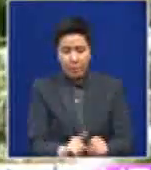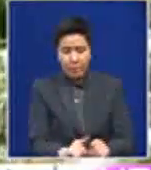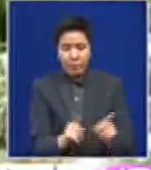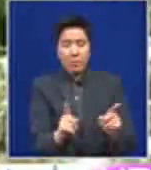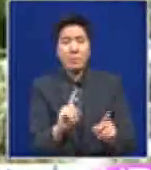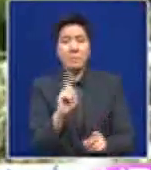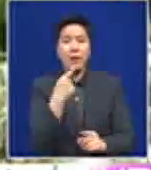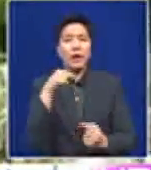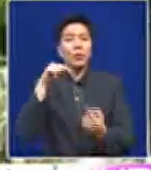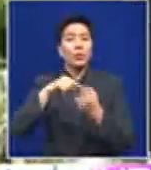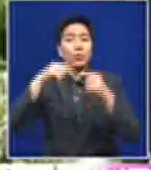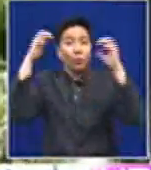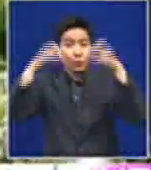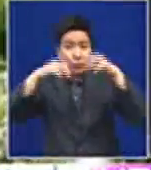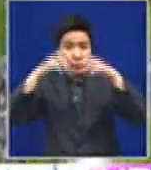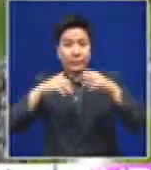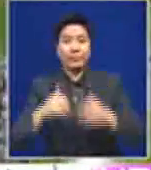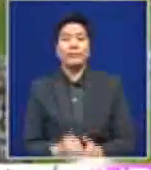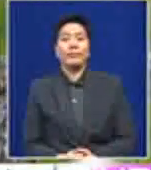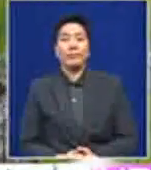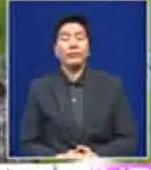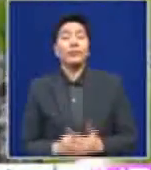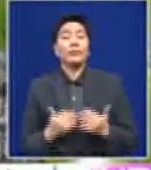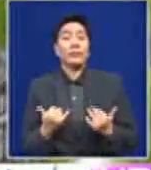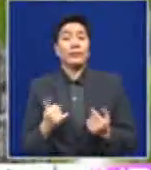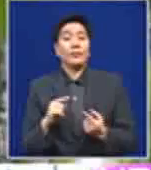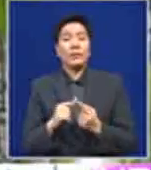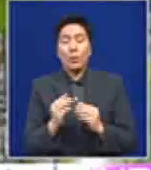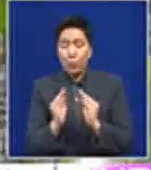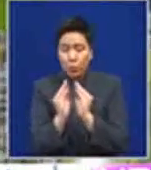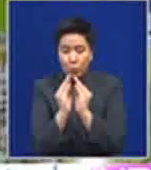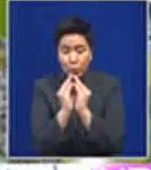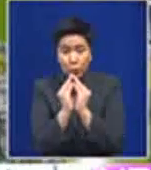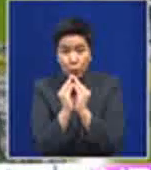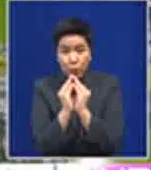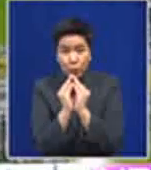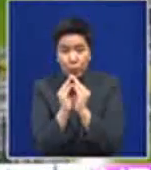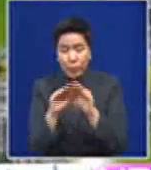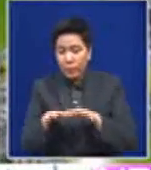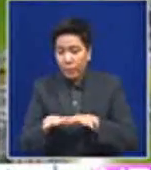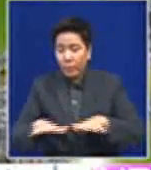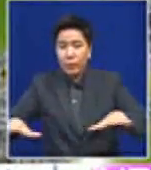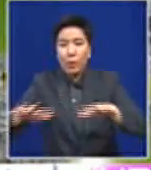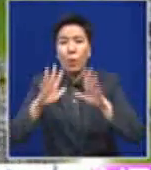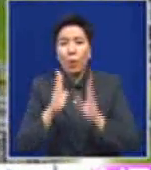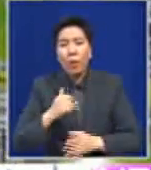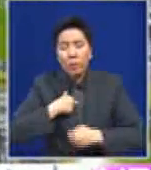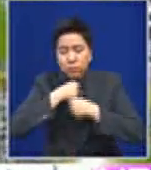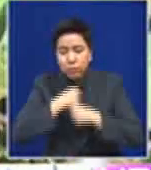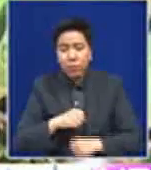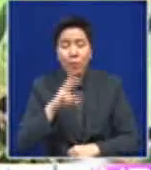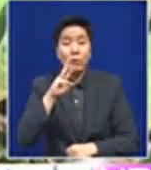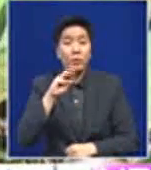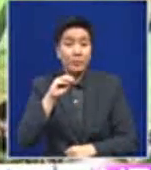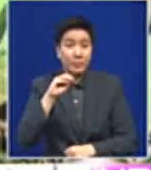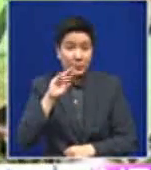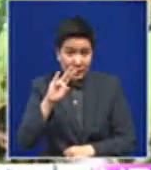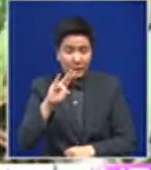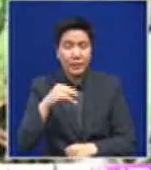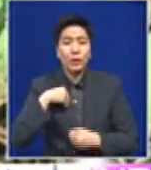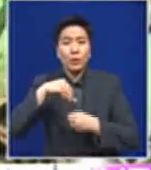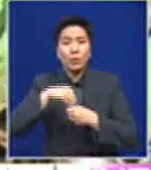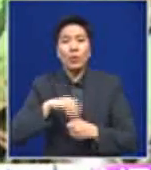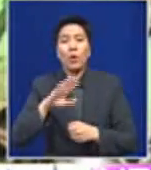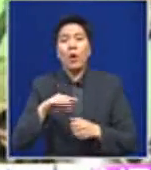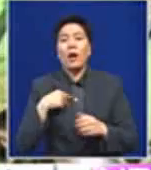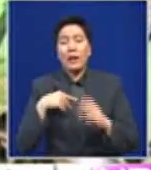ในช่วงฤดูฝนส่วนนาบัวของนายกุศลเสกสิริอายุ67ปีชาวบ้านตำบลสำราญจังหวัดยะ